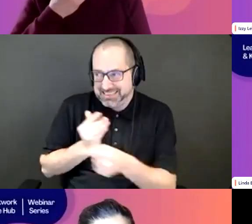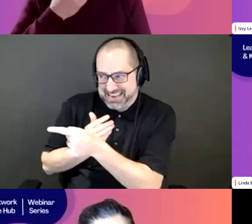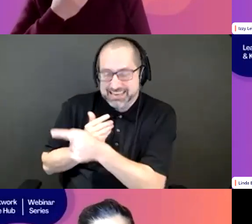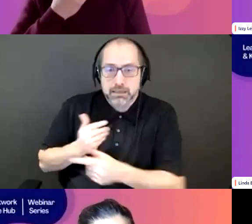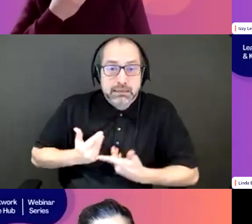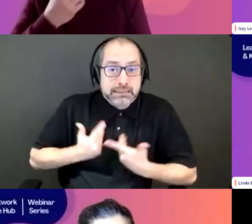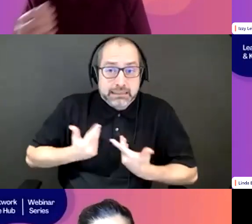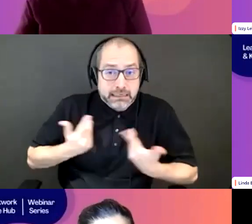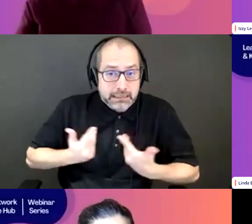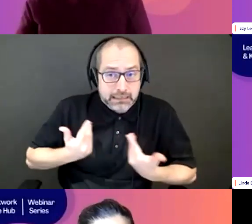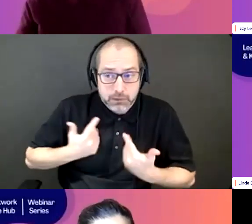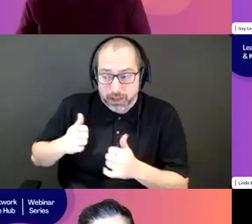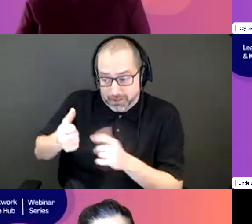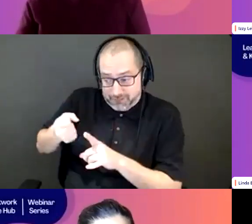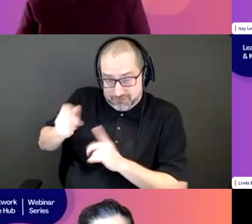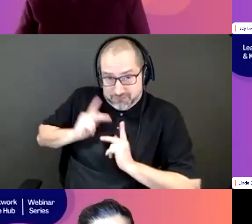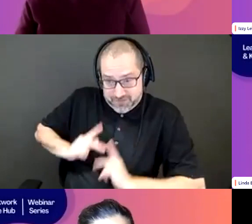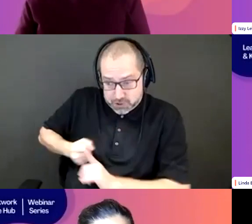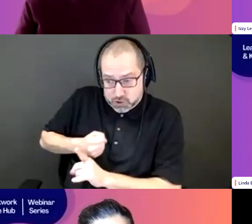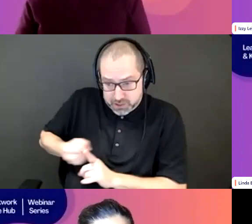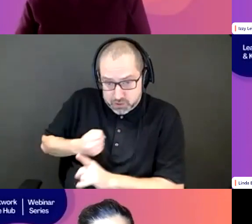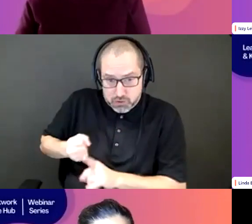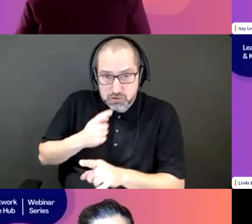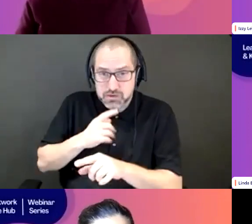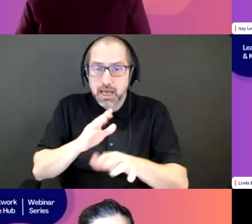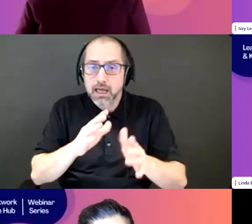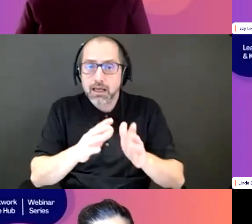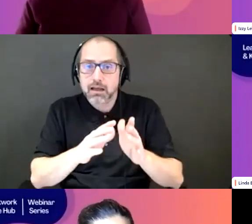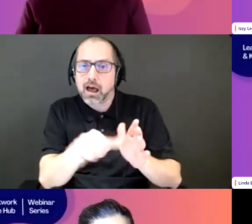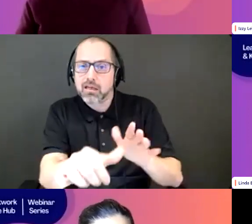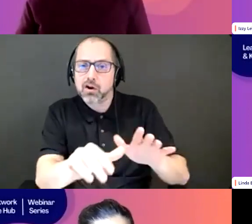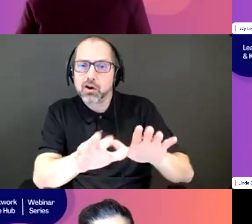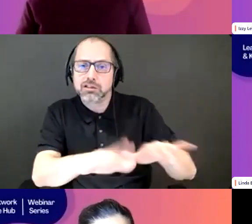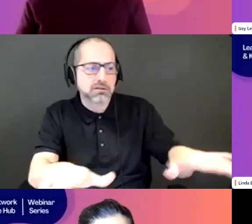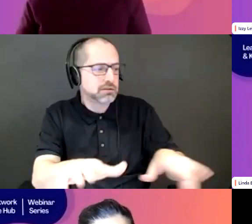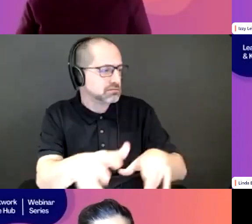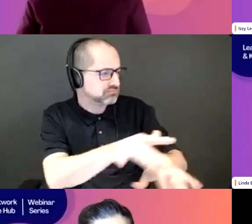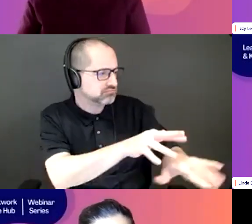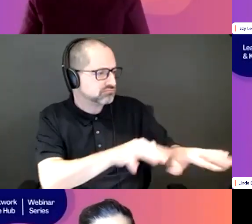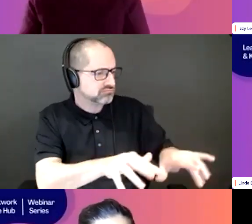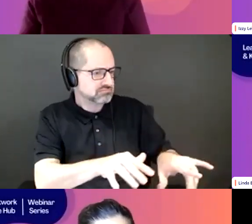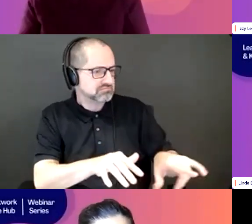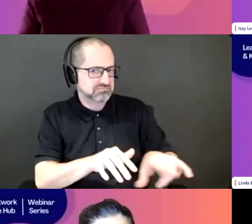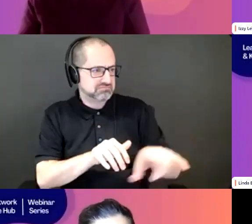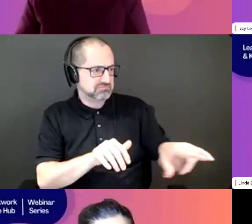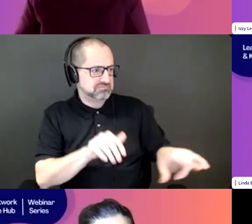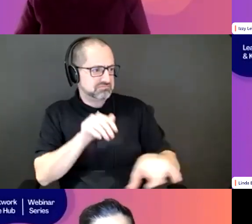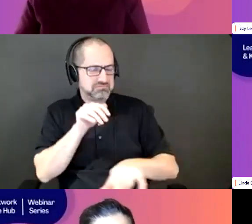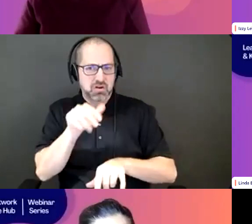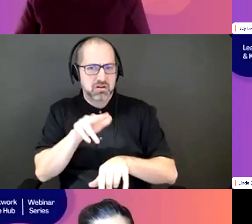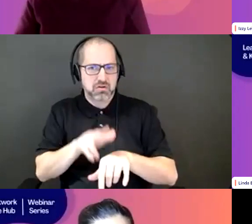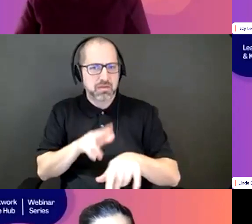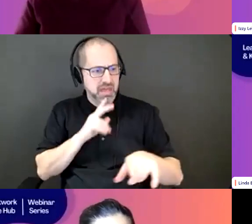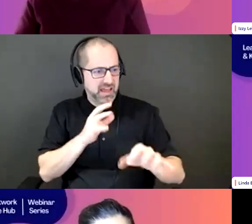que quand elle était très jeune il y avait donc la maltraitance physique qui a eu lieu et lorsqu'elle a parlé à ses camarades de classe